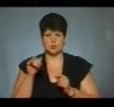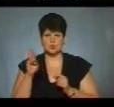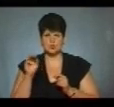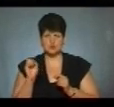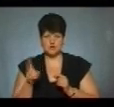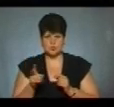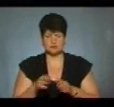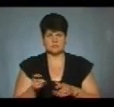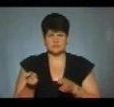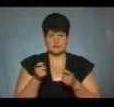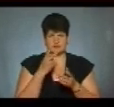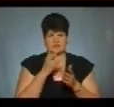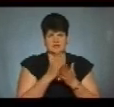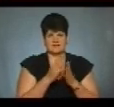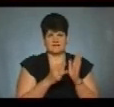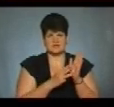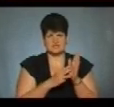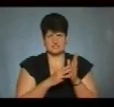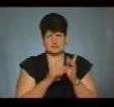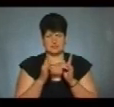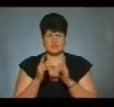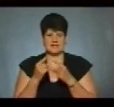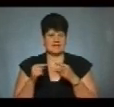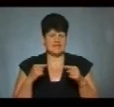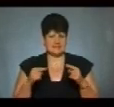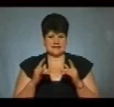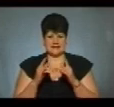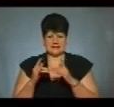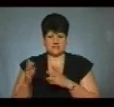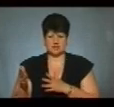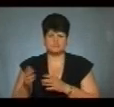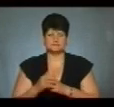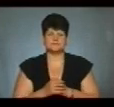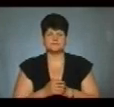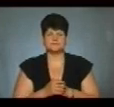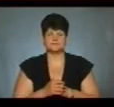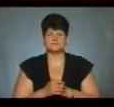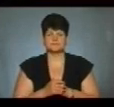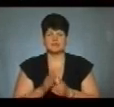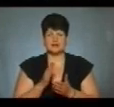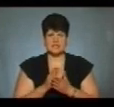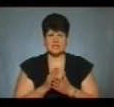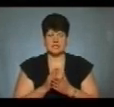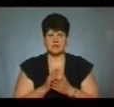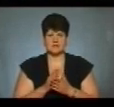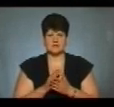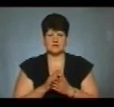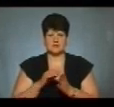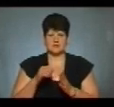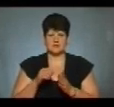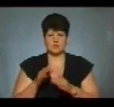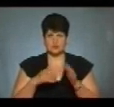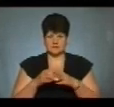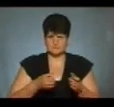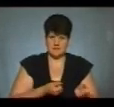зберігається вісім ліжок. Є різні функціональні ліжка, є, що механічно піднімається,